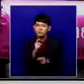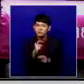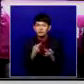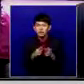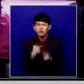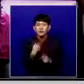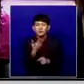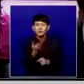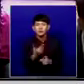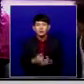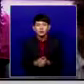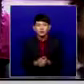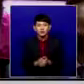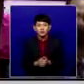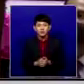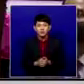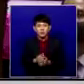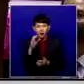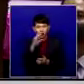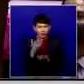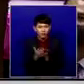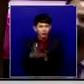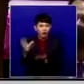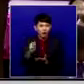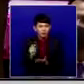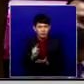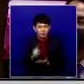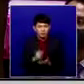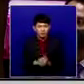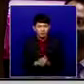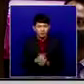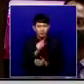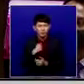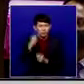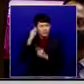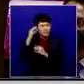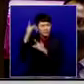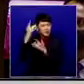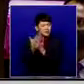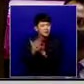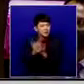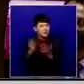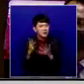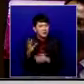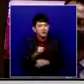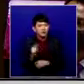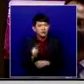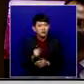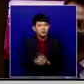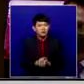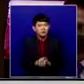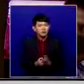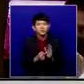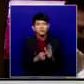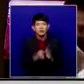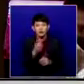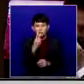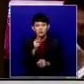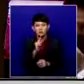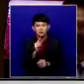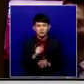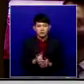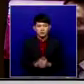าจะหาเงินมาจากไหนเดี๋ยวก็จะบอกว่าโอ้โหสลันมันเพ้อฝันไม่มีเงินเอาเงินมาจากไหนนี่จะสอนให้เงินอยู่ตรงนี้ดูเ